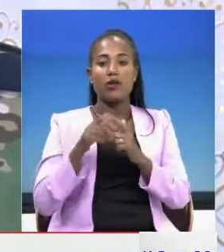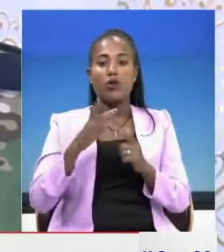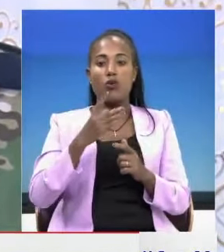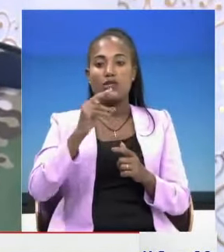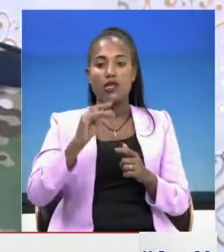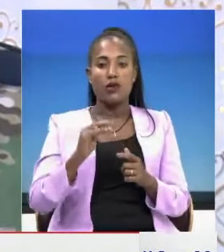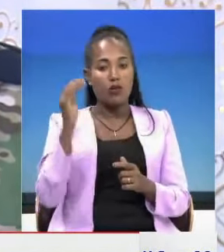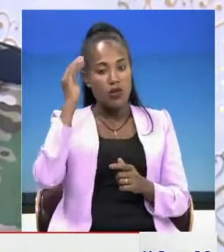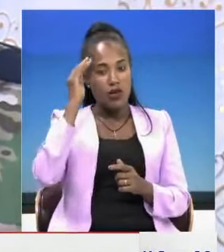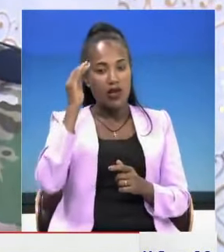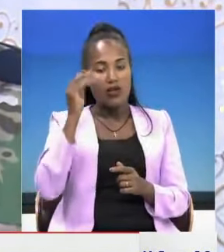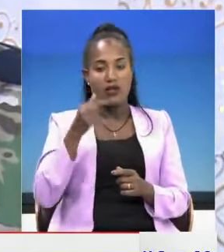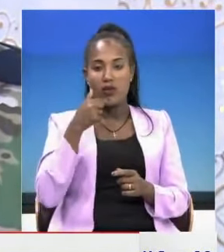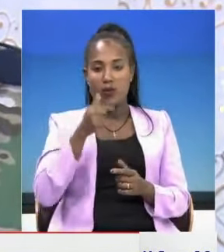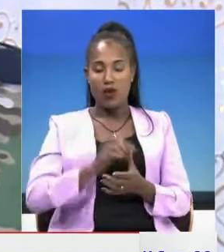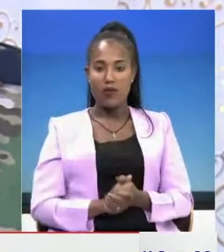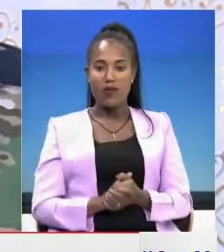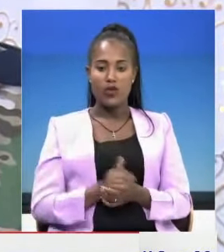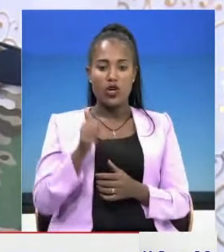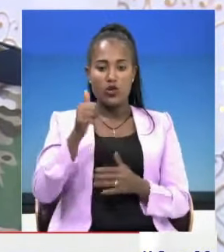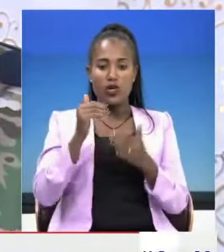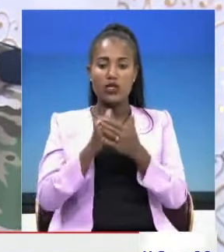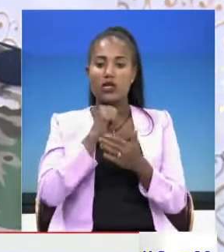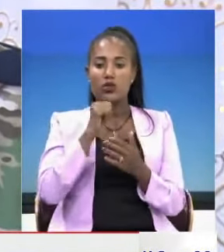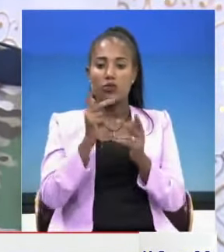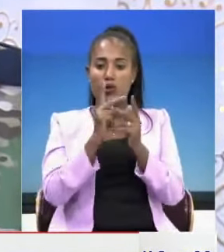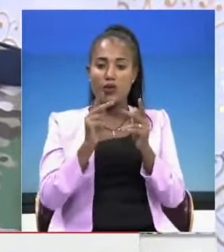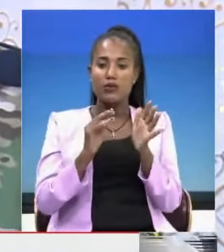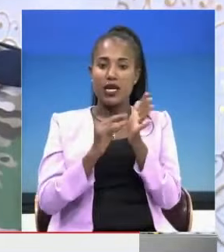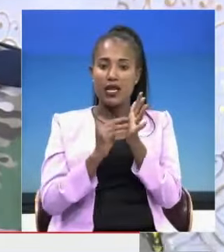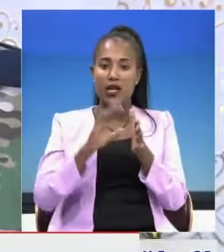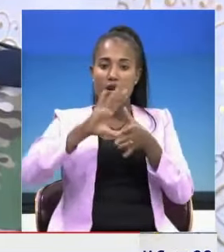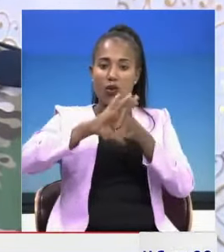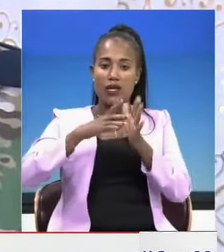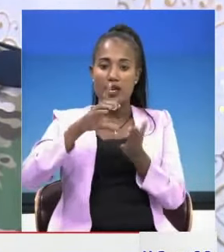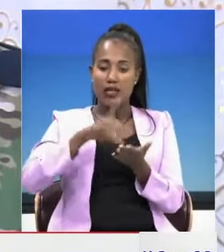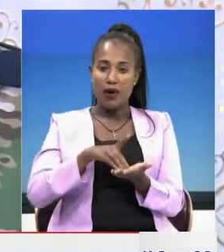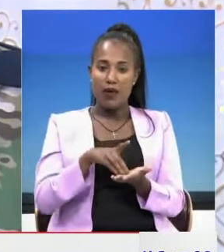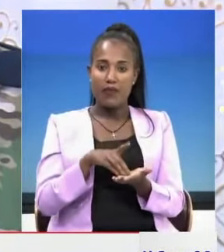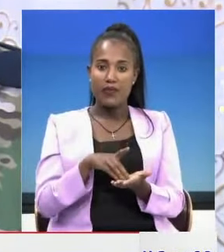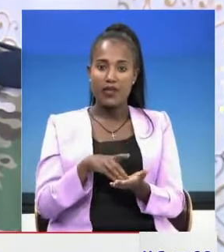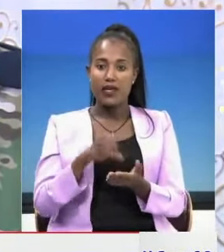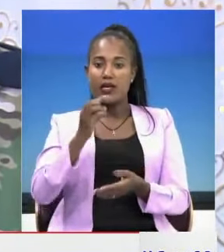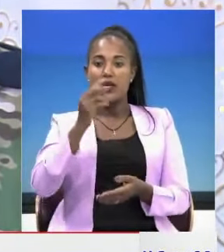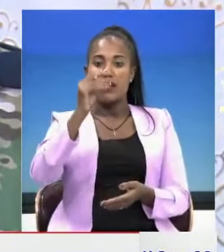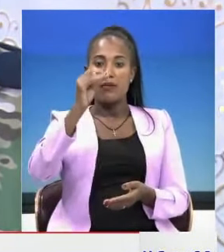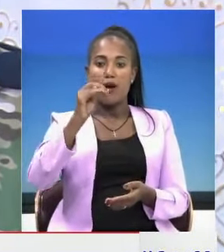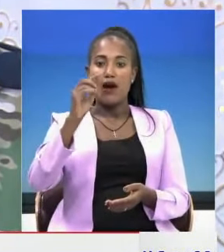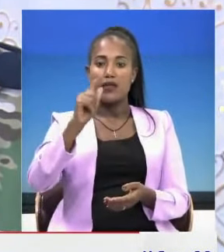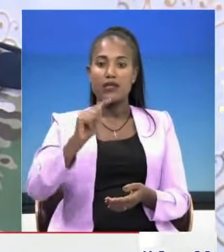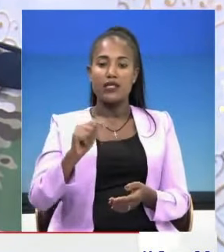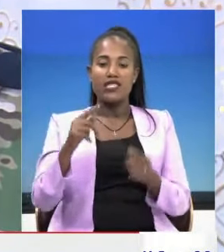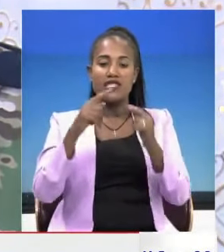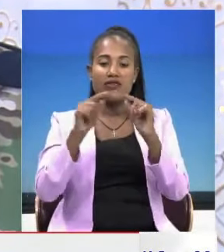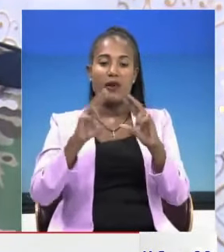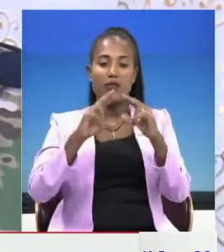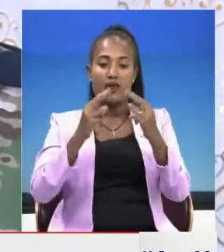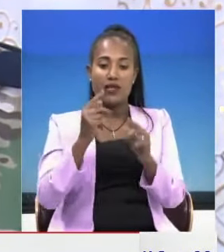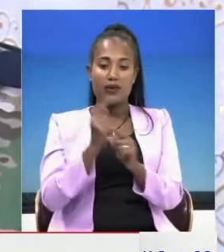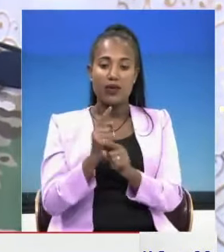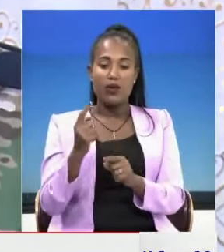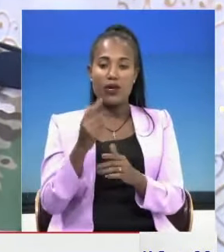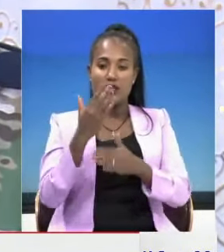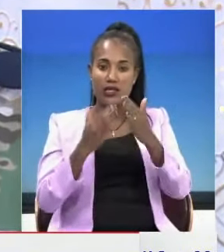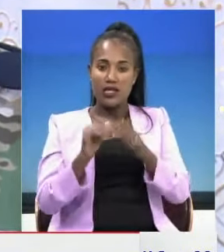ኮሚሽነር ሙሉነኛው አስታውቀዋል። እሱ ያልደረሰባቸው ቦታዎች ላይ ለምሳሌ በጎንደር ከተማ የቅማንት ጽፈኛን ቡድን ተገቢ የሆነ አድሬት